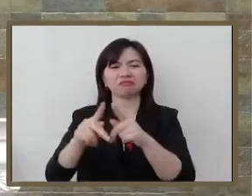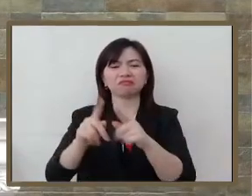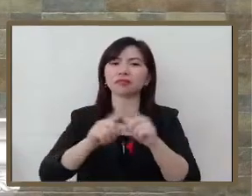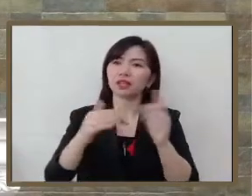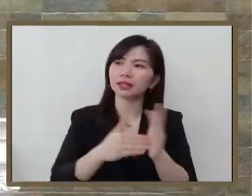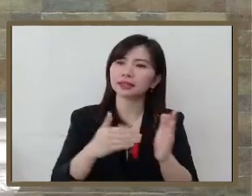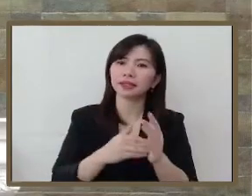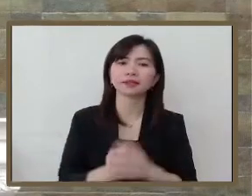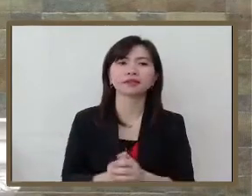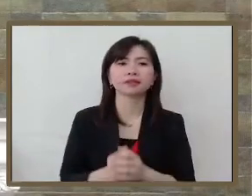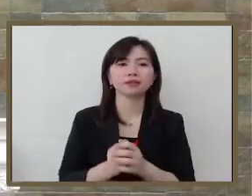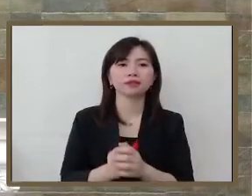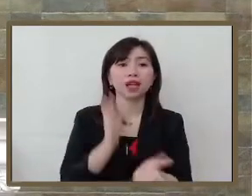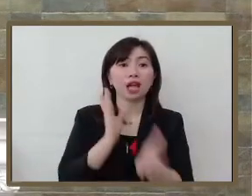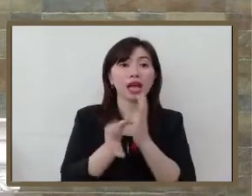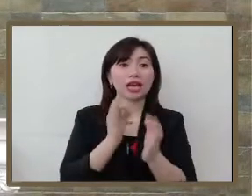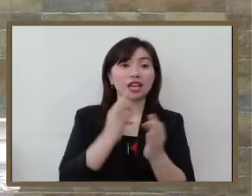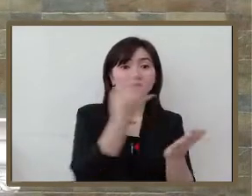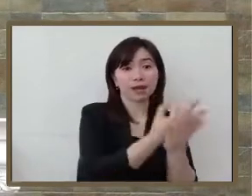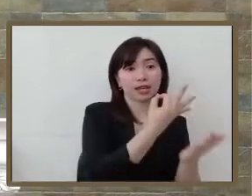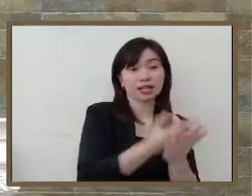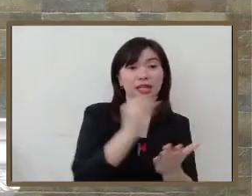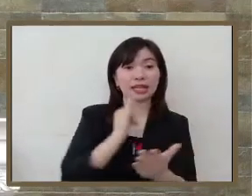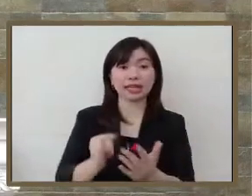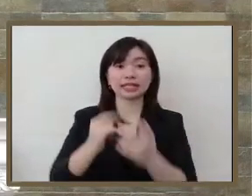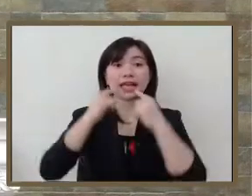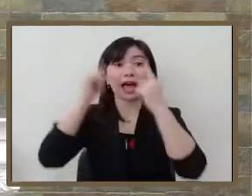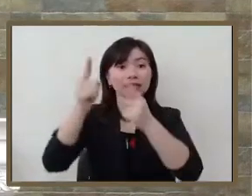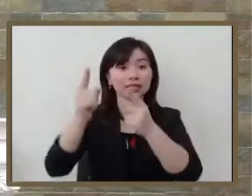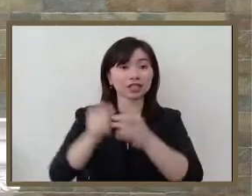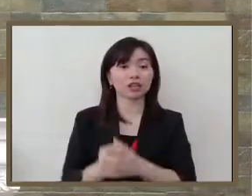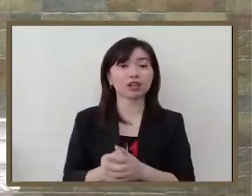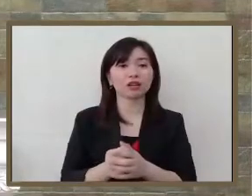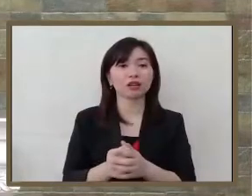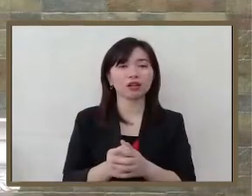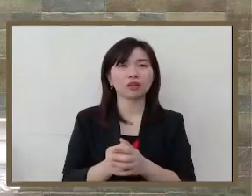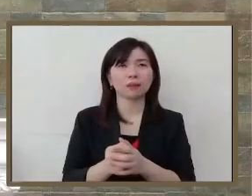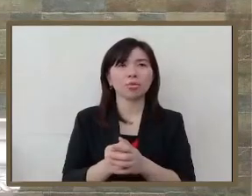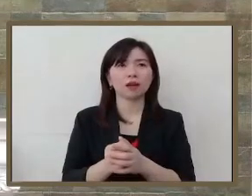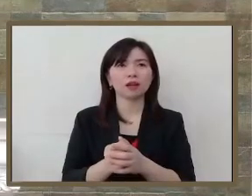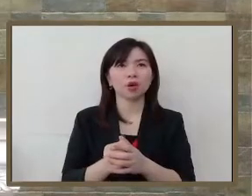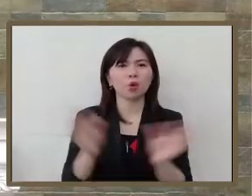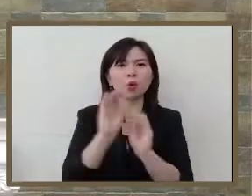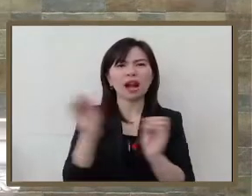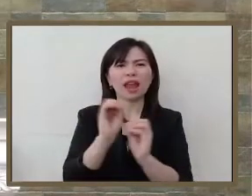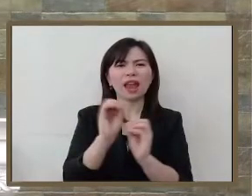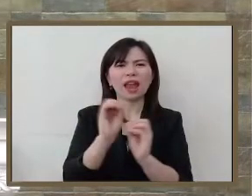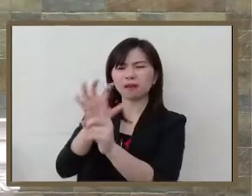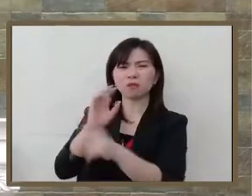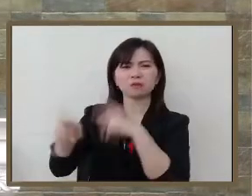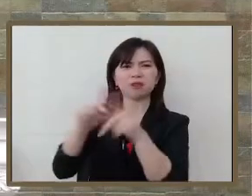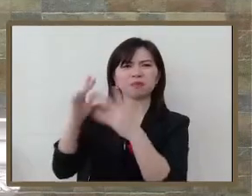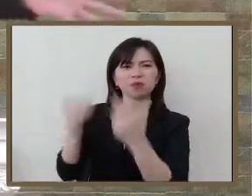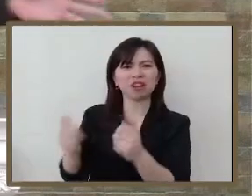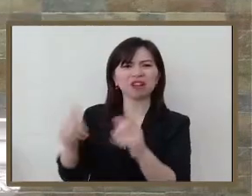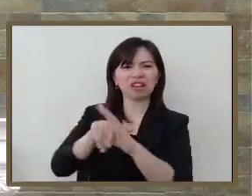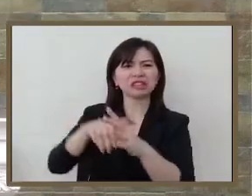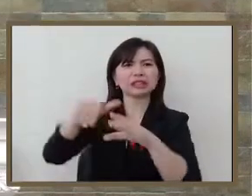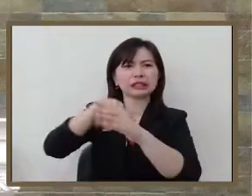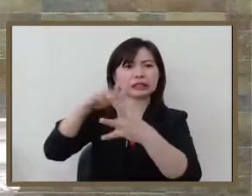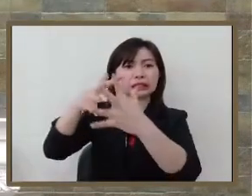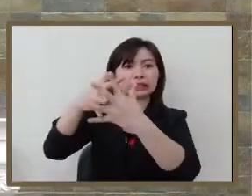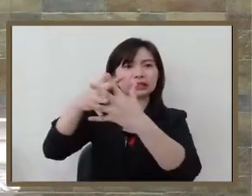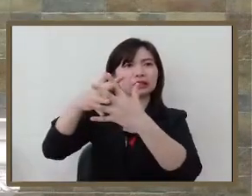wala nang artistang nakukulong ngayon. Pero yung iniidolo mong artista, nakakulong. Bakit? Kumpleto yun.